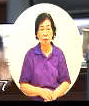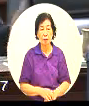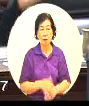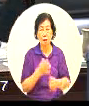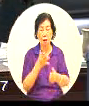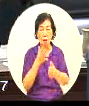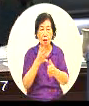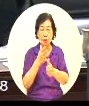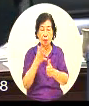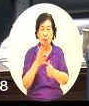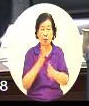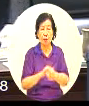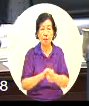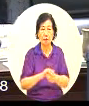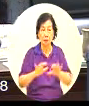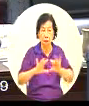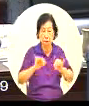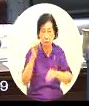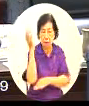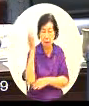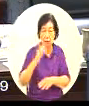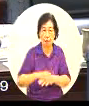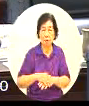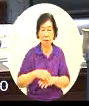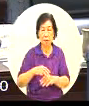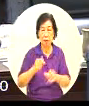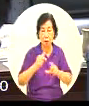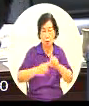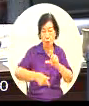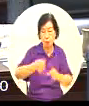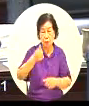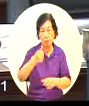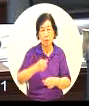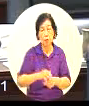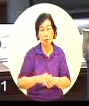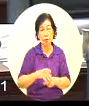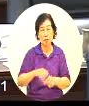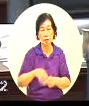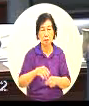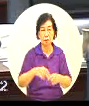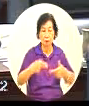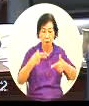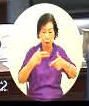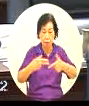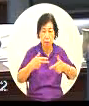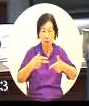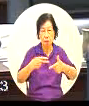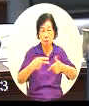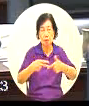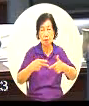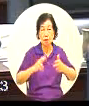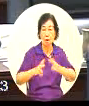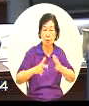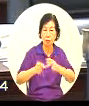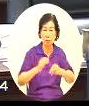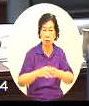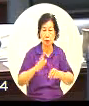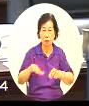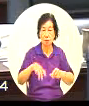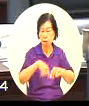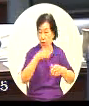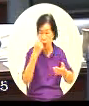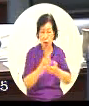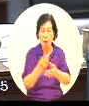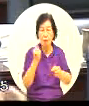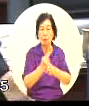啊，你看人物遮的所有案，当时差不多会完成啊呢？ 啊，局长真好。